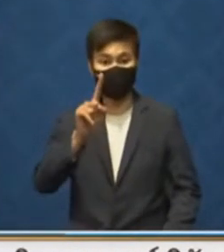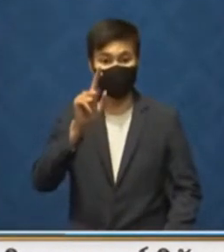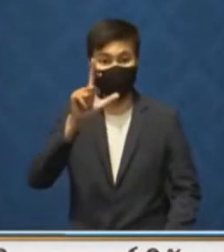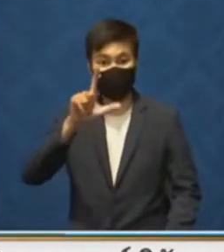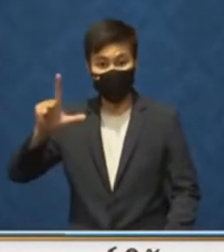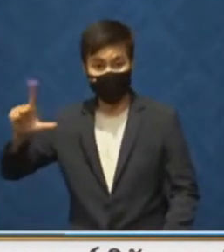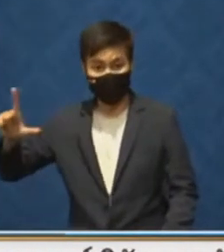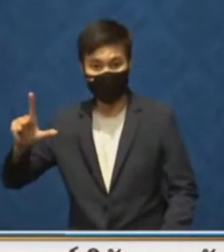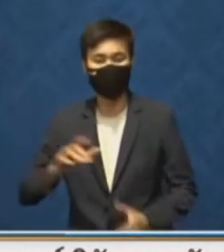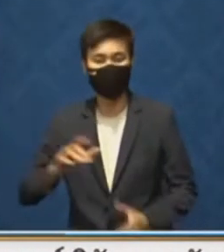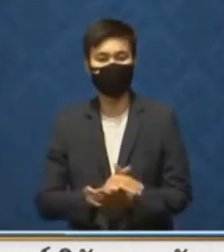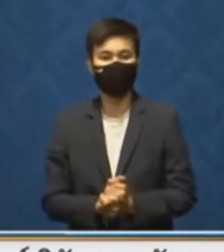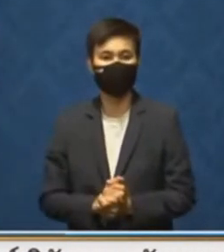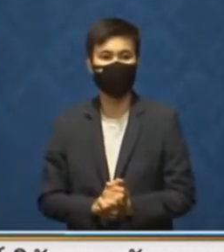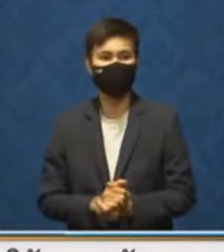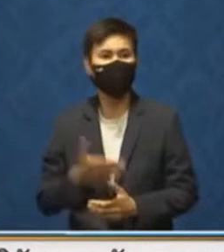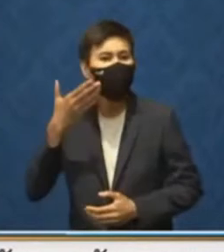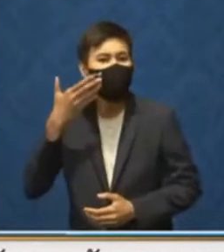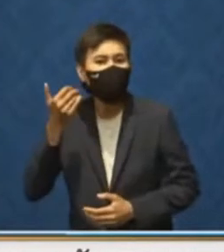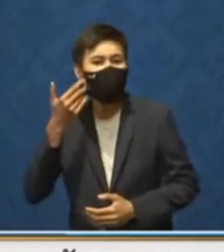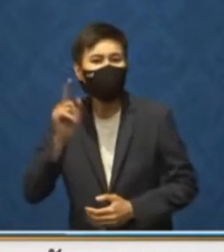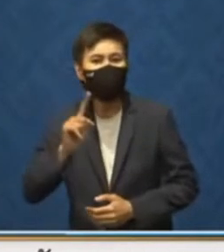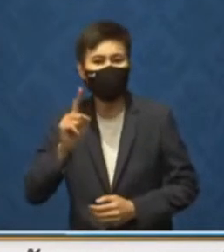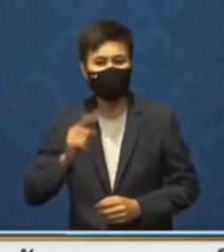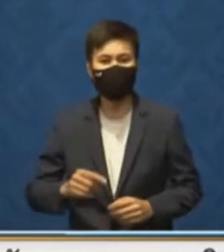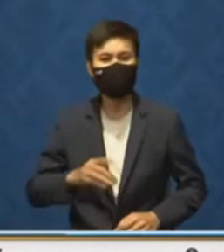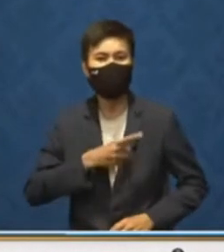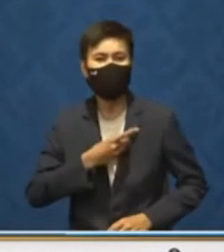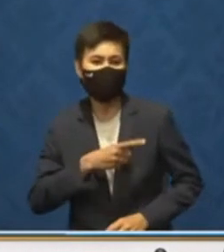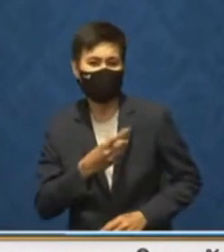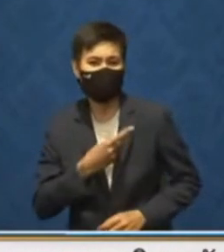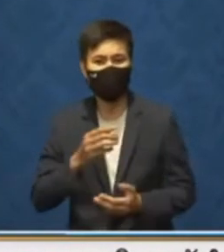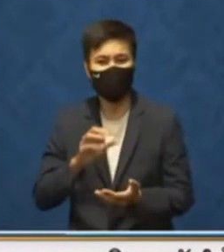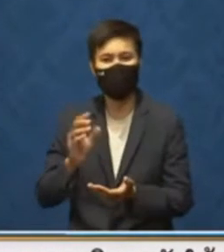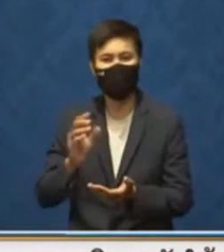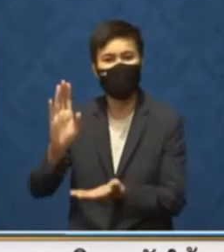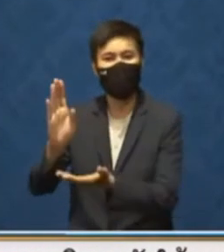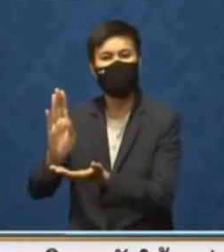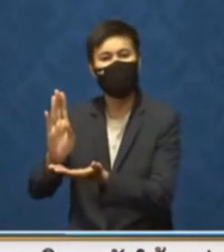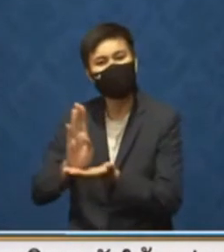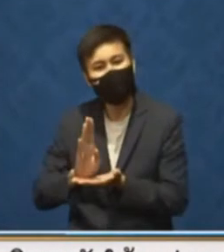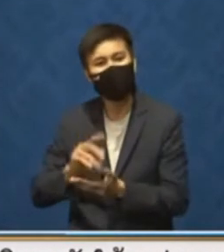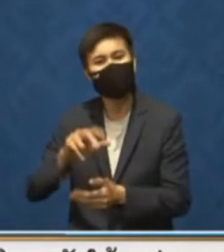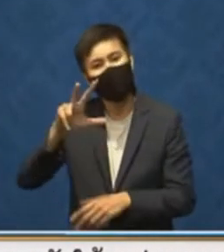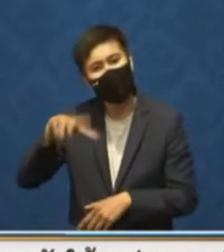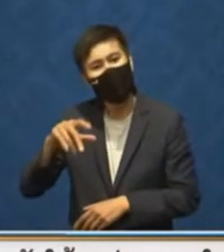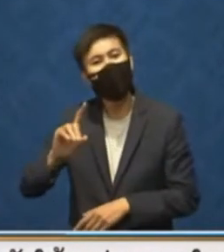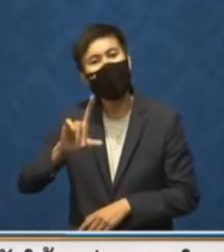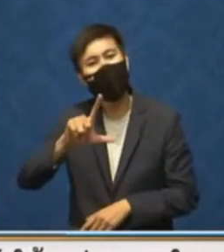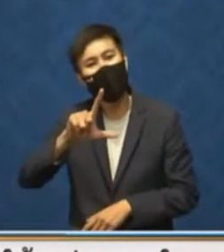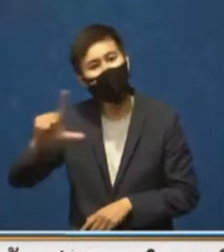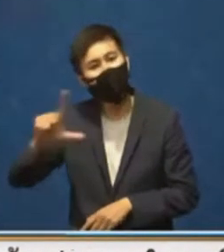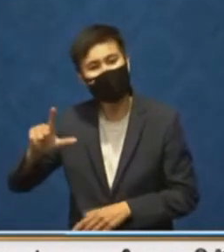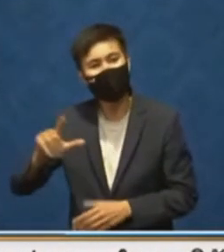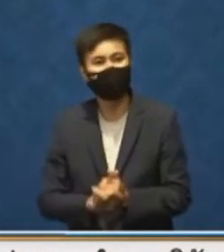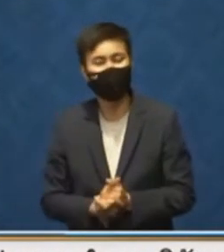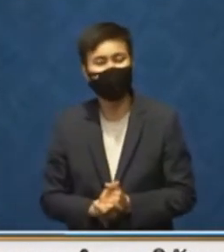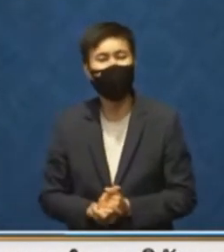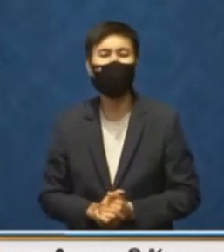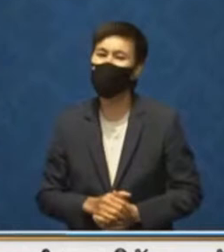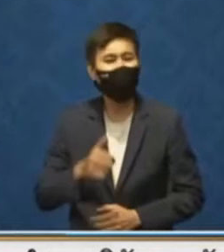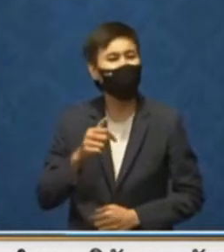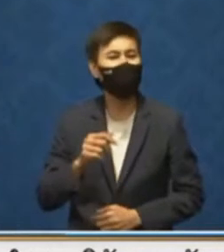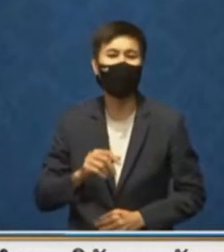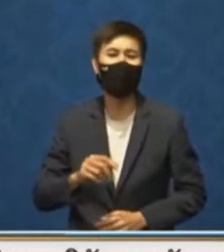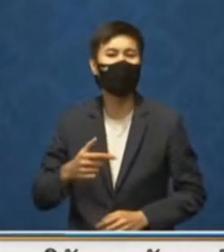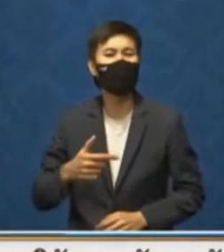แล้วอวดป้าโอ้โหยใจดีบริจาค 3พันล้านนะบริจาค 3พันล้านโคตรใจดีเลยขอเดียว